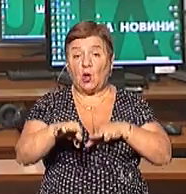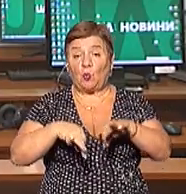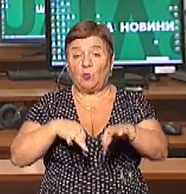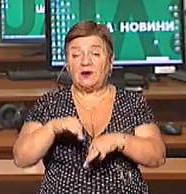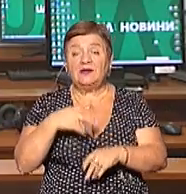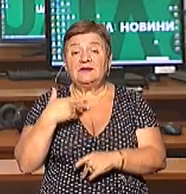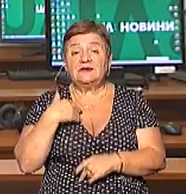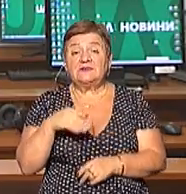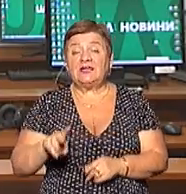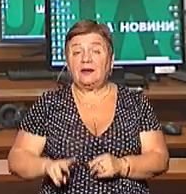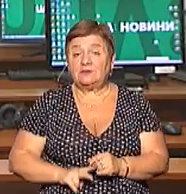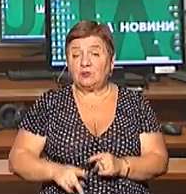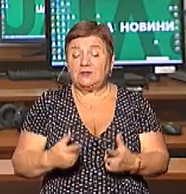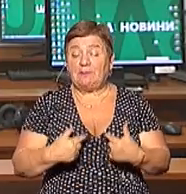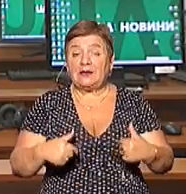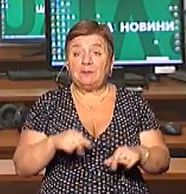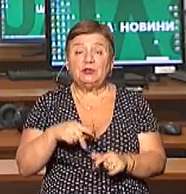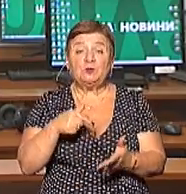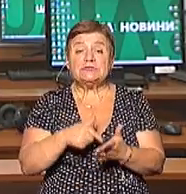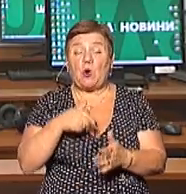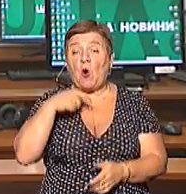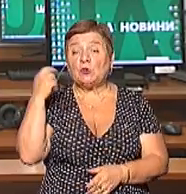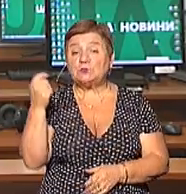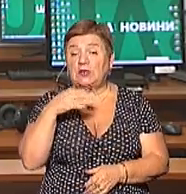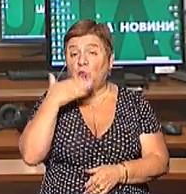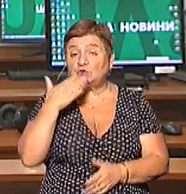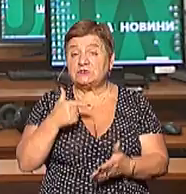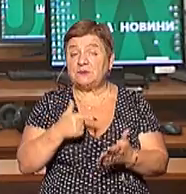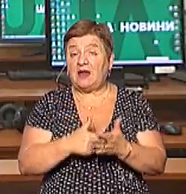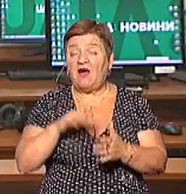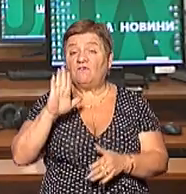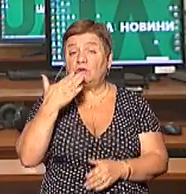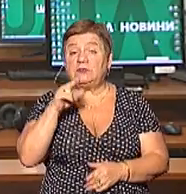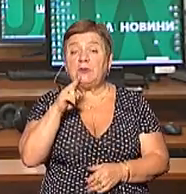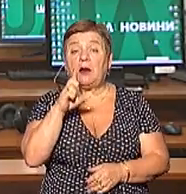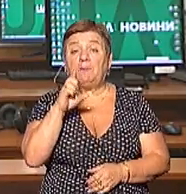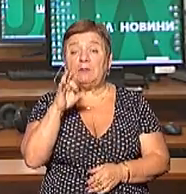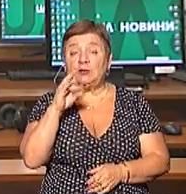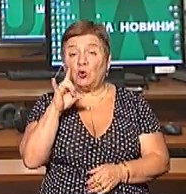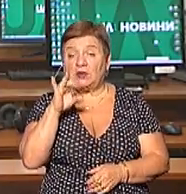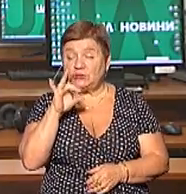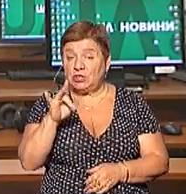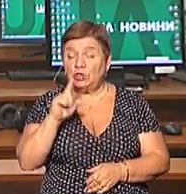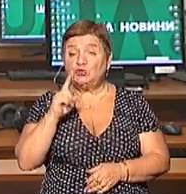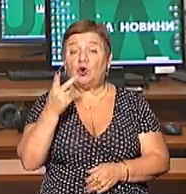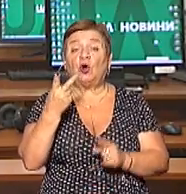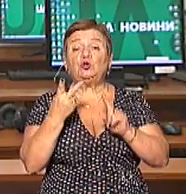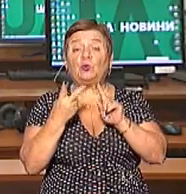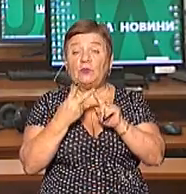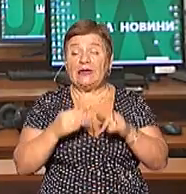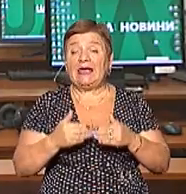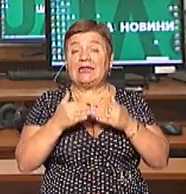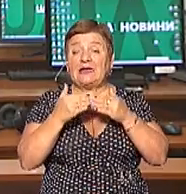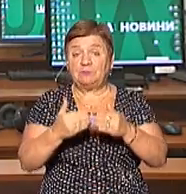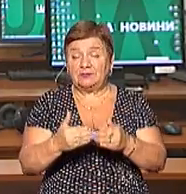журналістам Суспільного директор департаменту міського господарства Ужгородської міськради Володимир Бабедорич повідомляв, що другий етап капітального